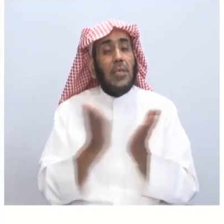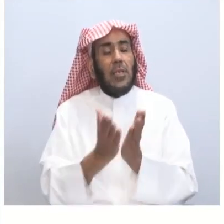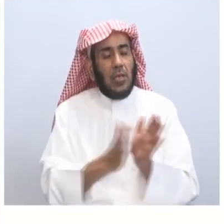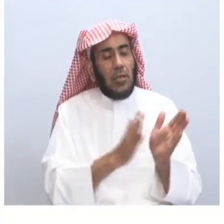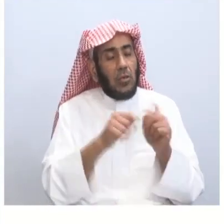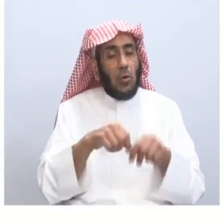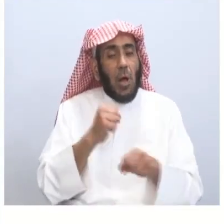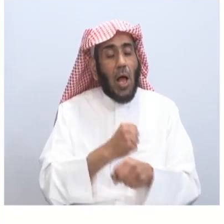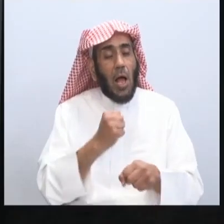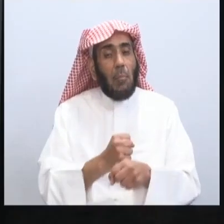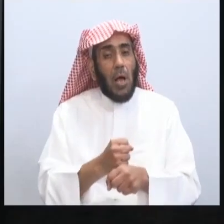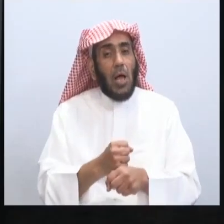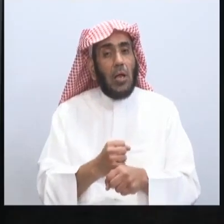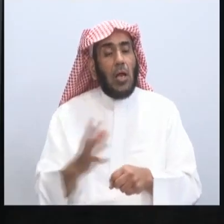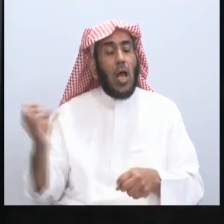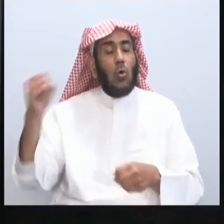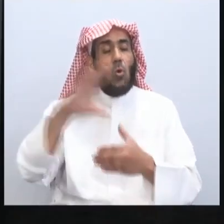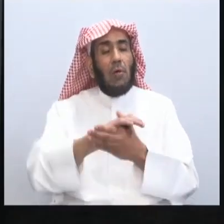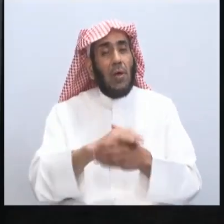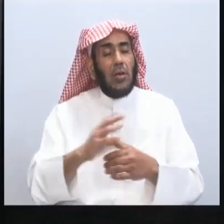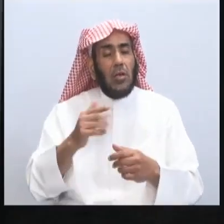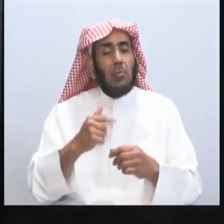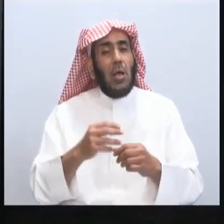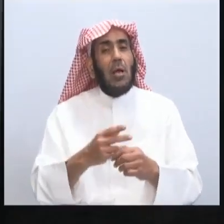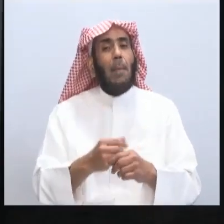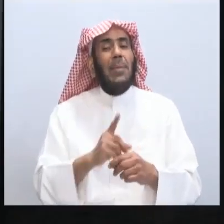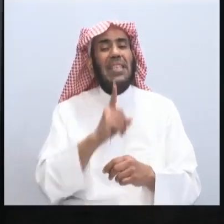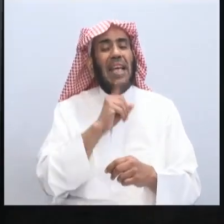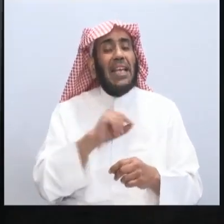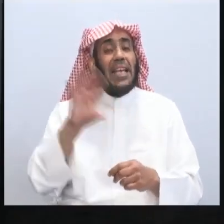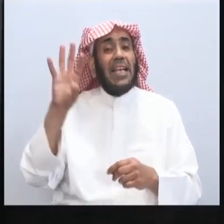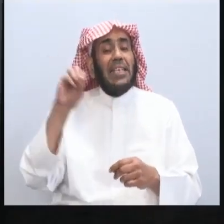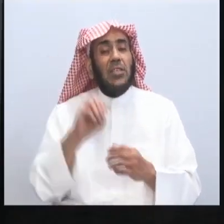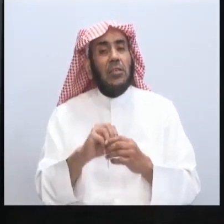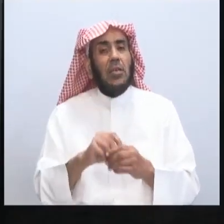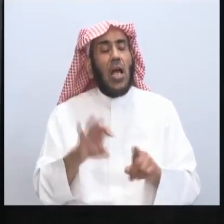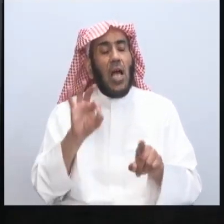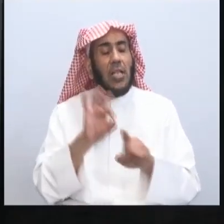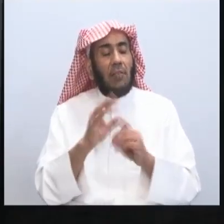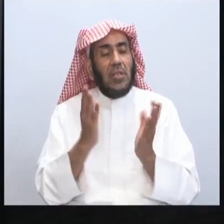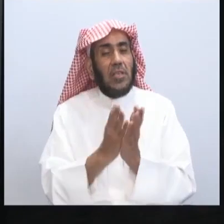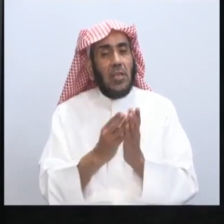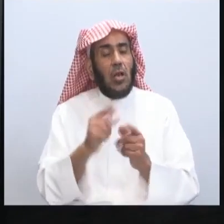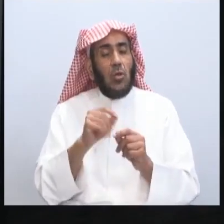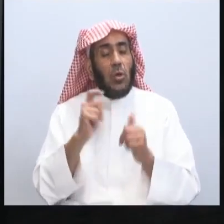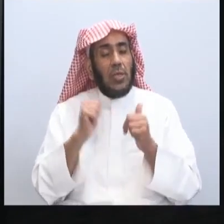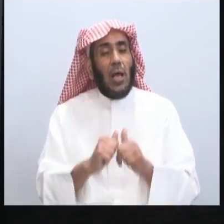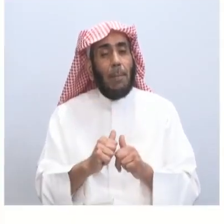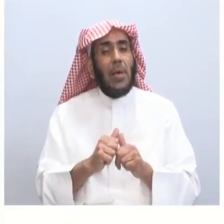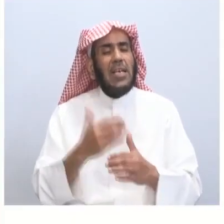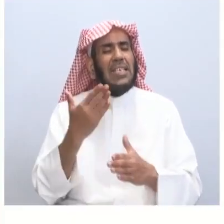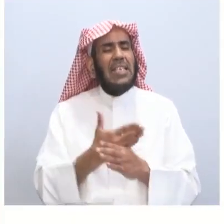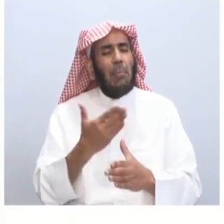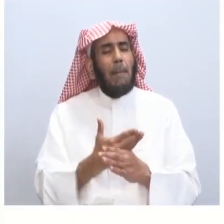اليوم اعمال الخلفاء الراشدين حنبدا في التاريخ الهجري اهداف الدرس ان يذكر الطال